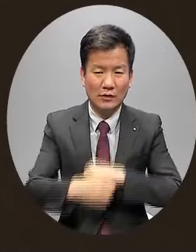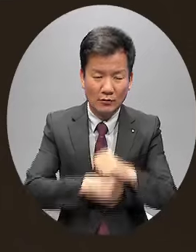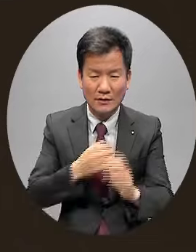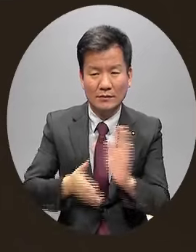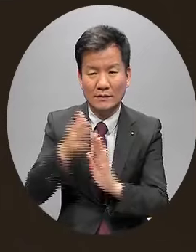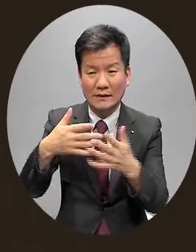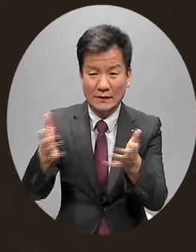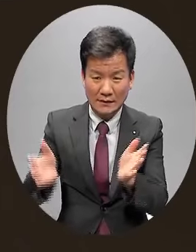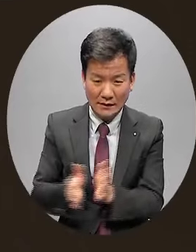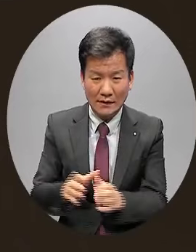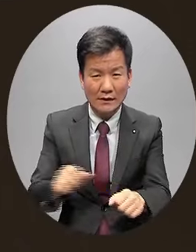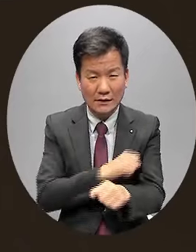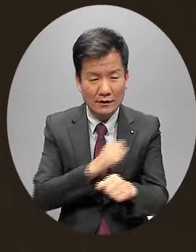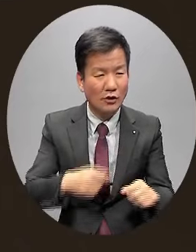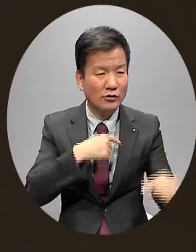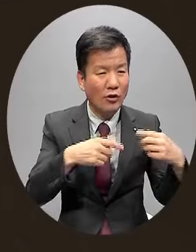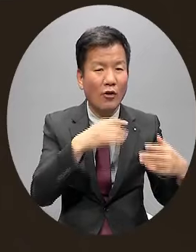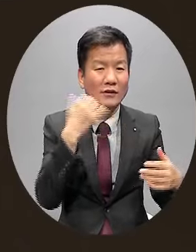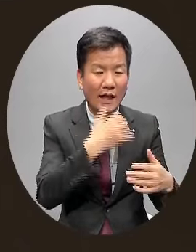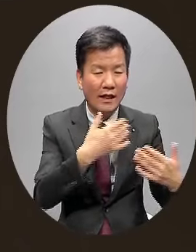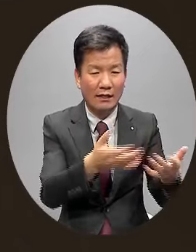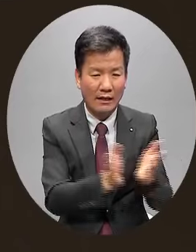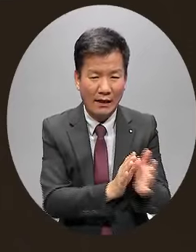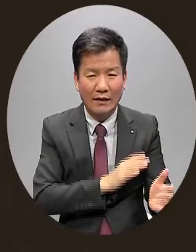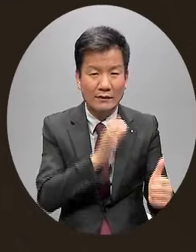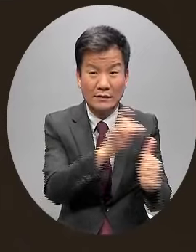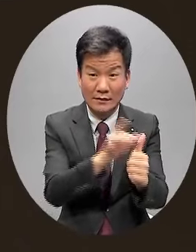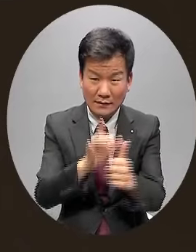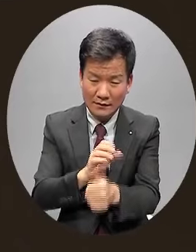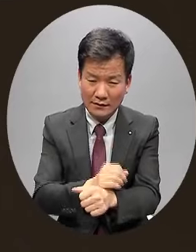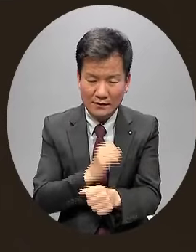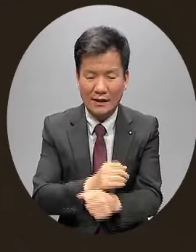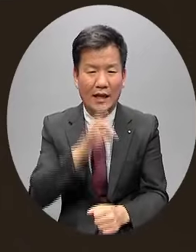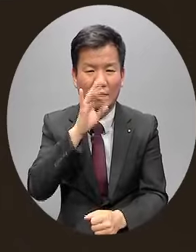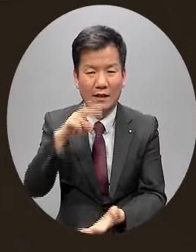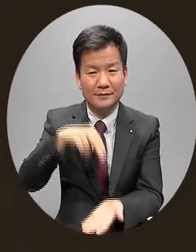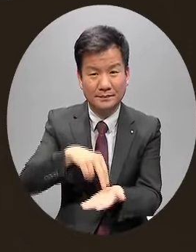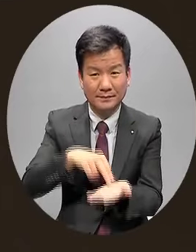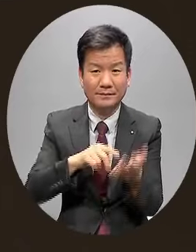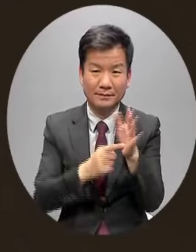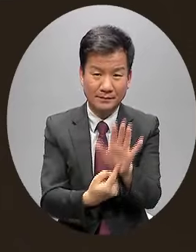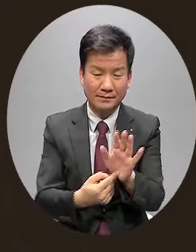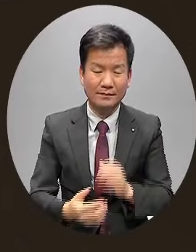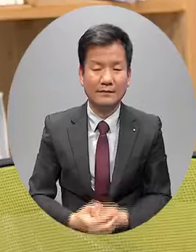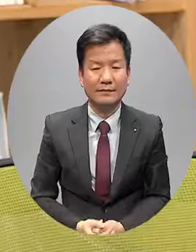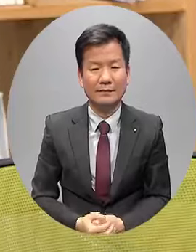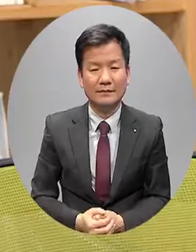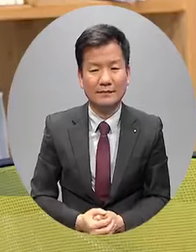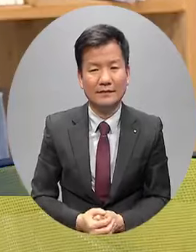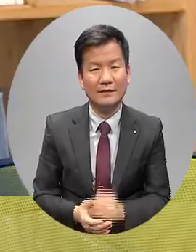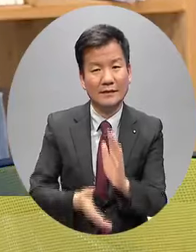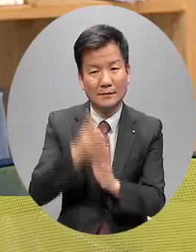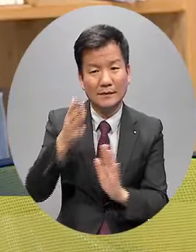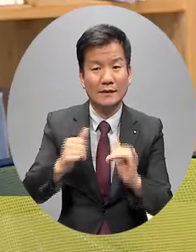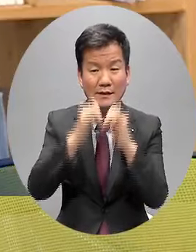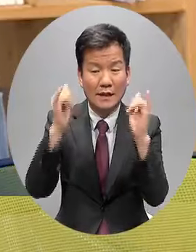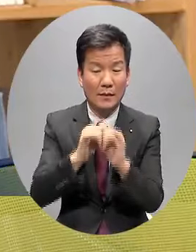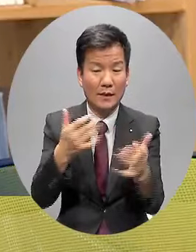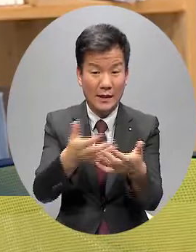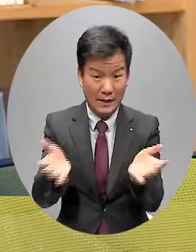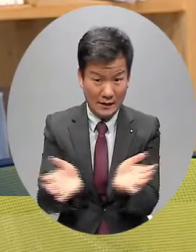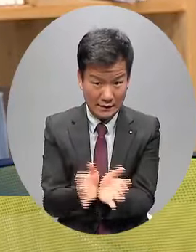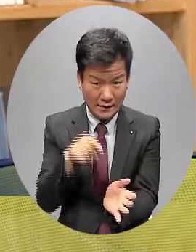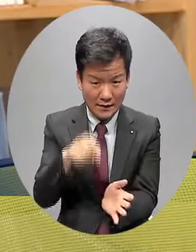시민단체에 특정 정당을 지지하는 사람들이 참여한 점 등을 이유로 들었습니다 지의 시민사회 단체도